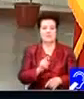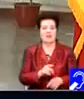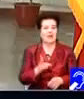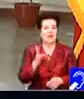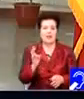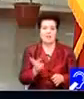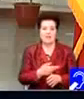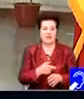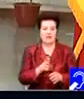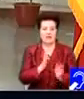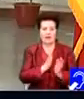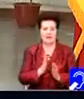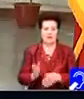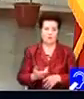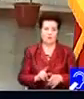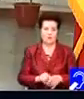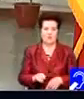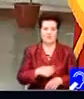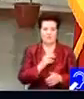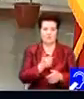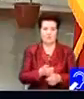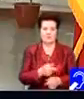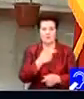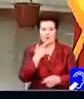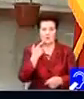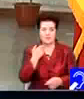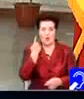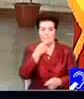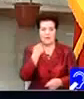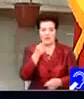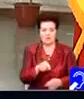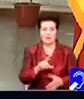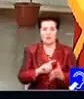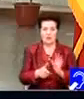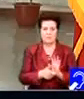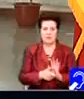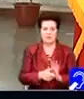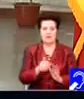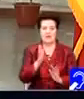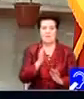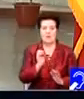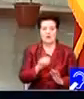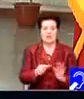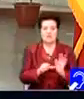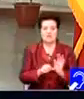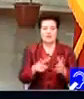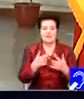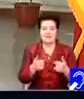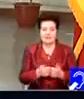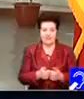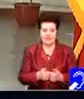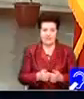cel puțin două cazuri în care alegătorul a fost însoțit de una sau mai multe persoane în cabina de vot. În alte 6 secții de